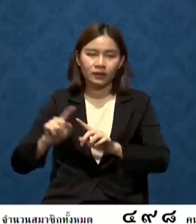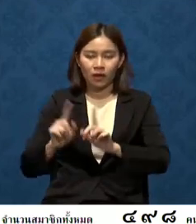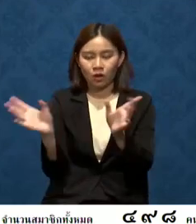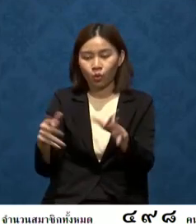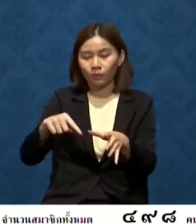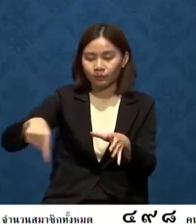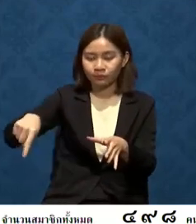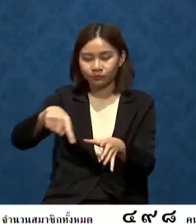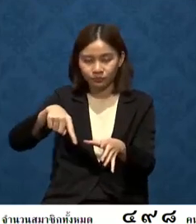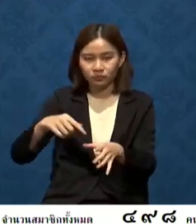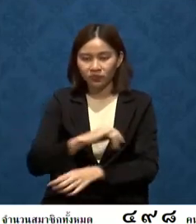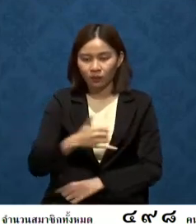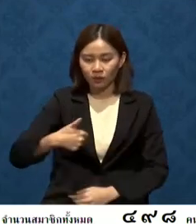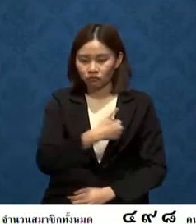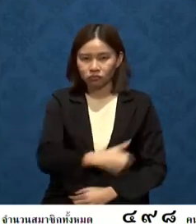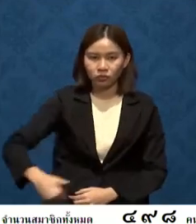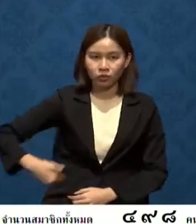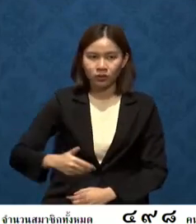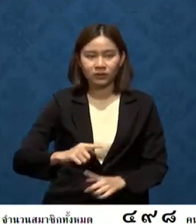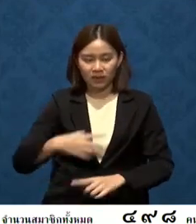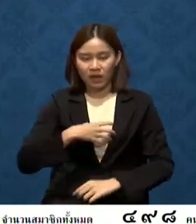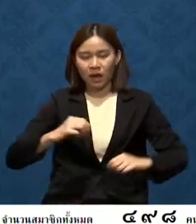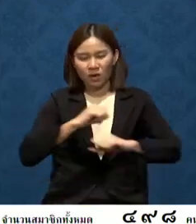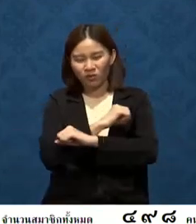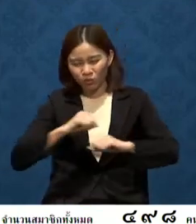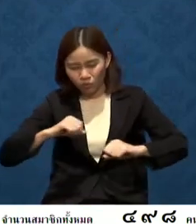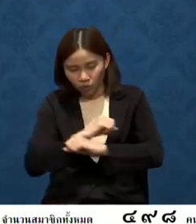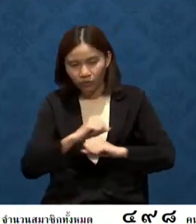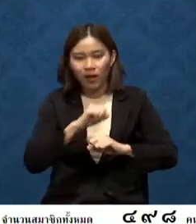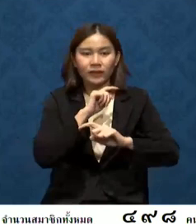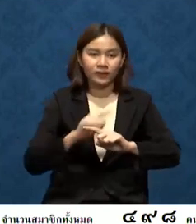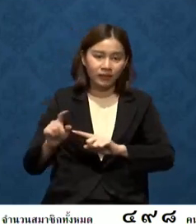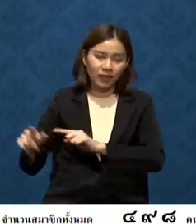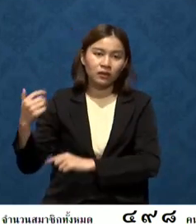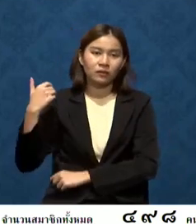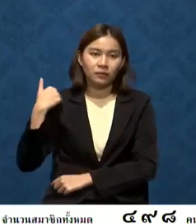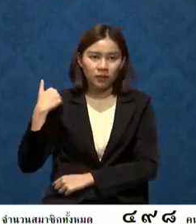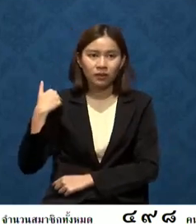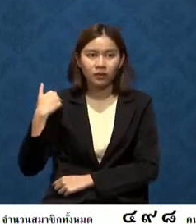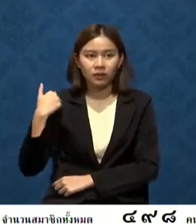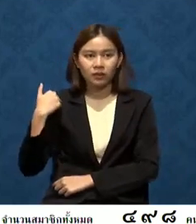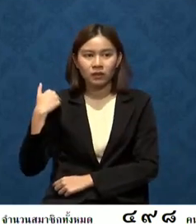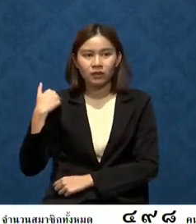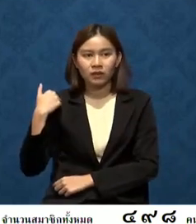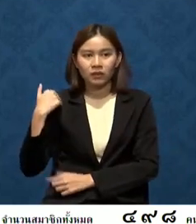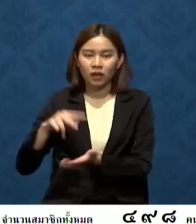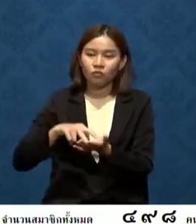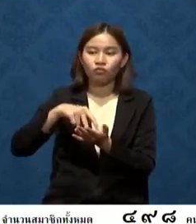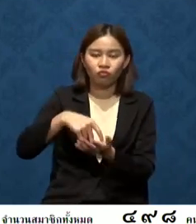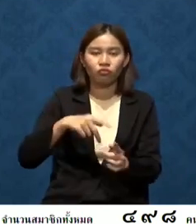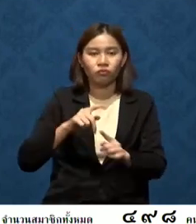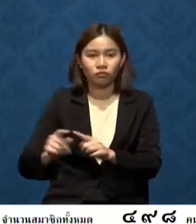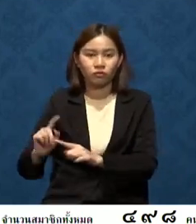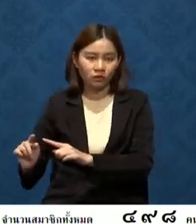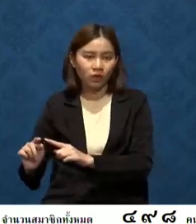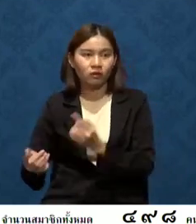านี้บางทีนะสุขภาพอนามัยให้เขาได้ออกกำลังกายให้เขาได้ขยับขยายเนี่ยนะได้ขยับตัวอะไรต่างๆเหล่านี้